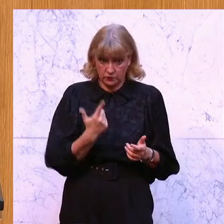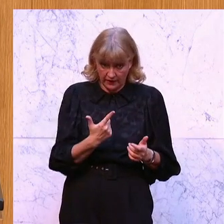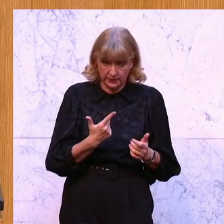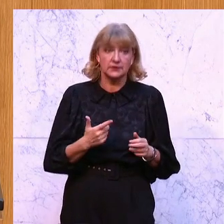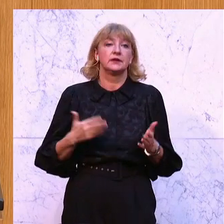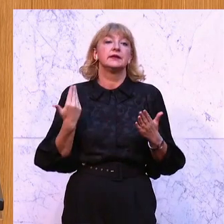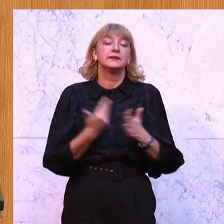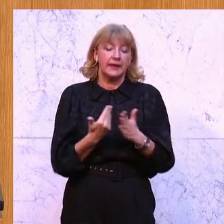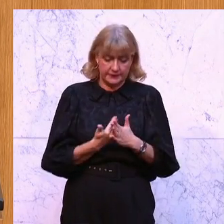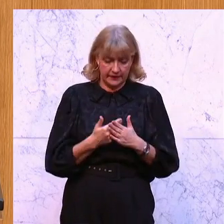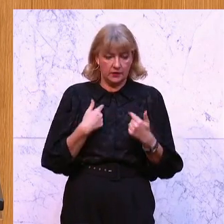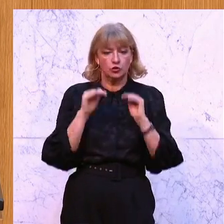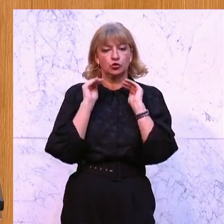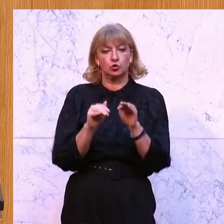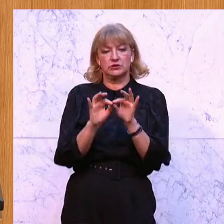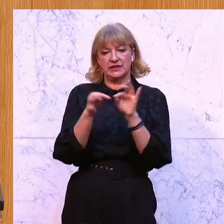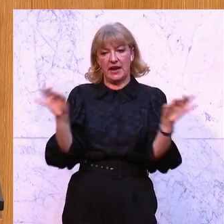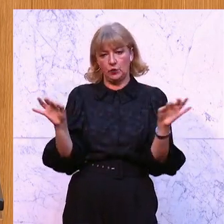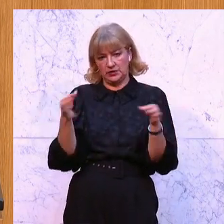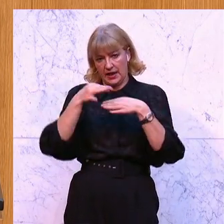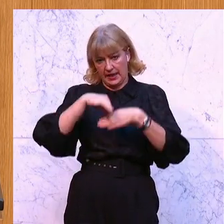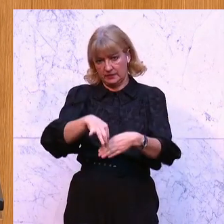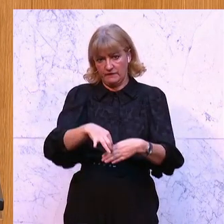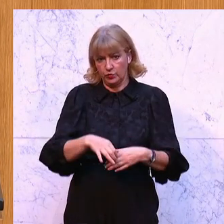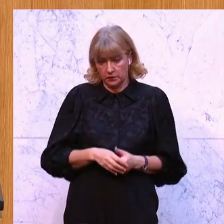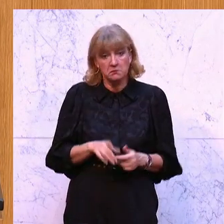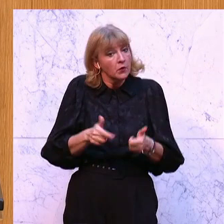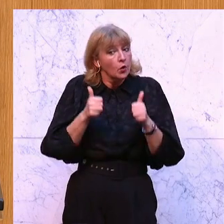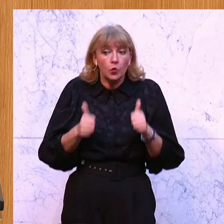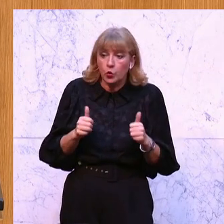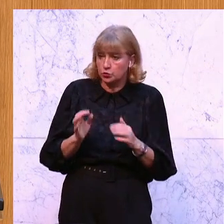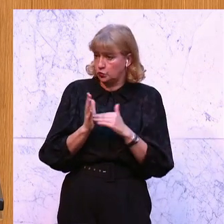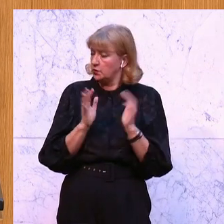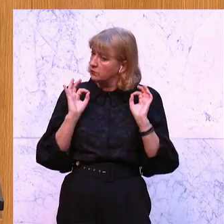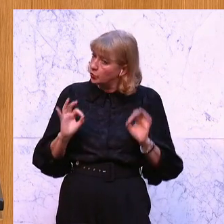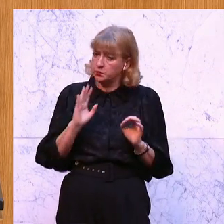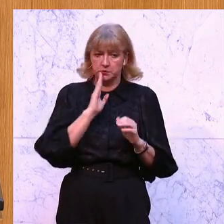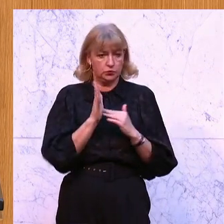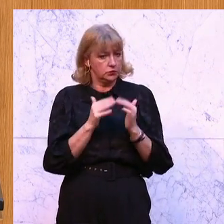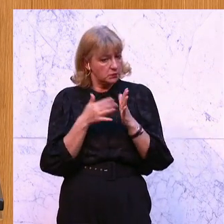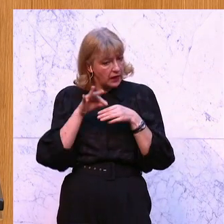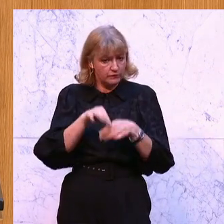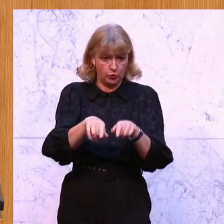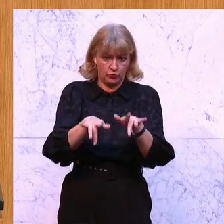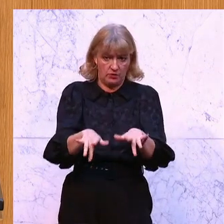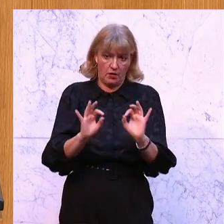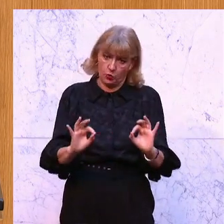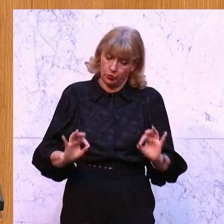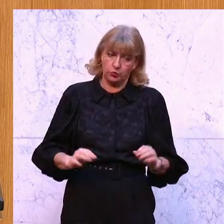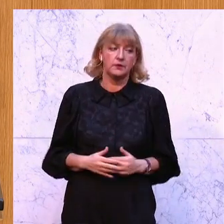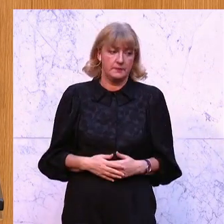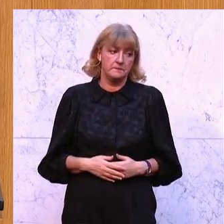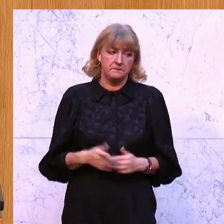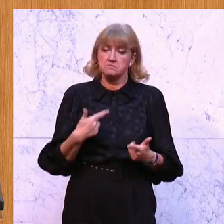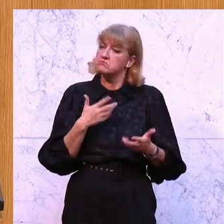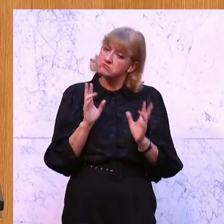kommt, deswegen haben wir diese Schutzklausel eingeführt. Und das ist auch sehr gut in diesem System, in unserem Pensionssystem, das an sich, wie ich schon erwähnt habe, recht